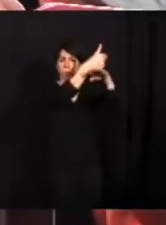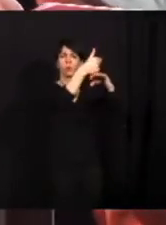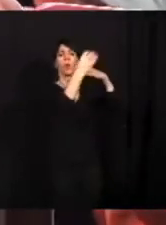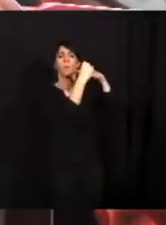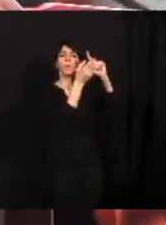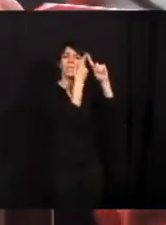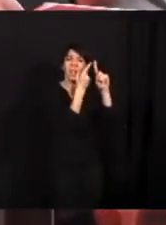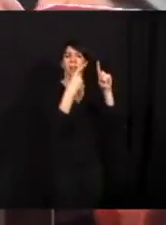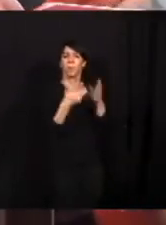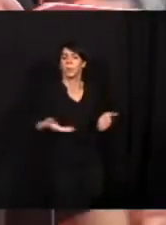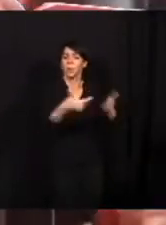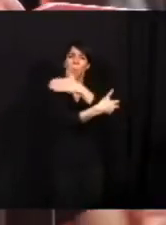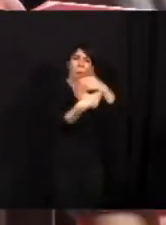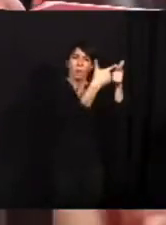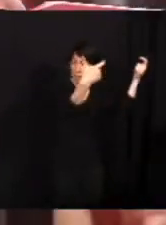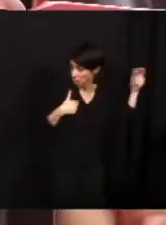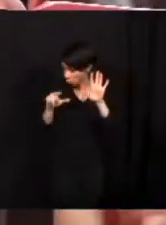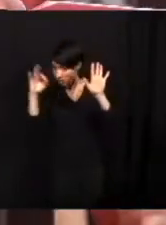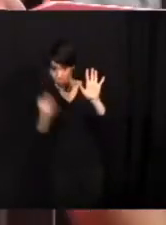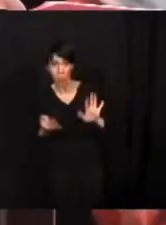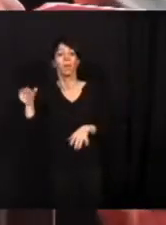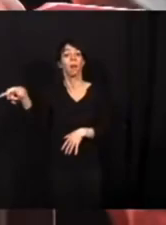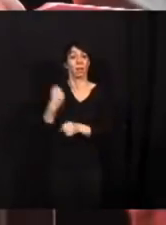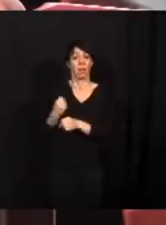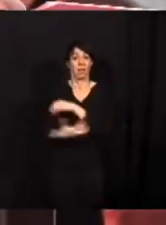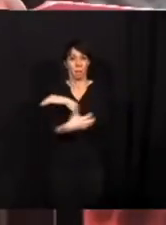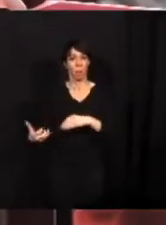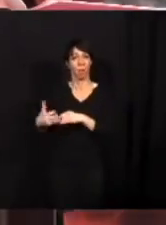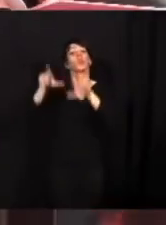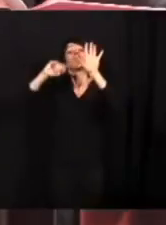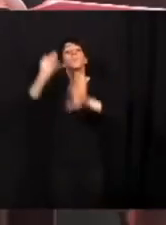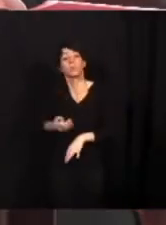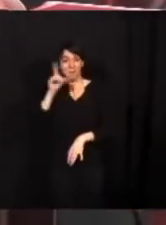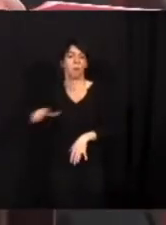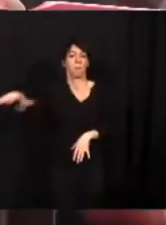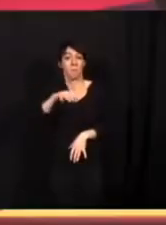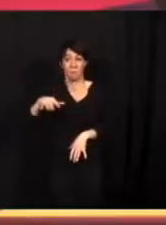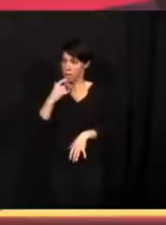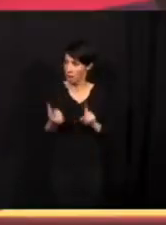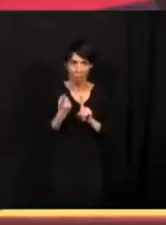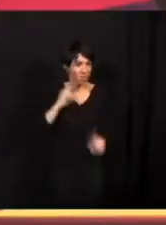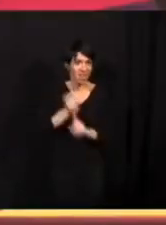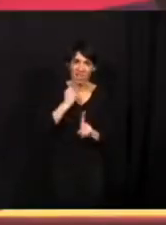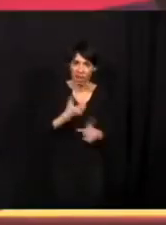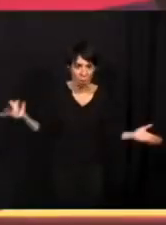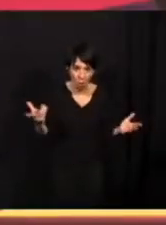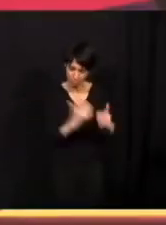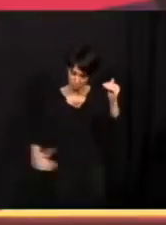Le minimum, c'est à travail comparable, salaire égal. Avec les jours heureux, Fabien Roussel